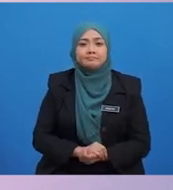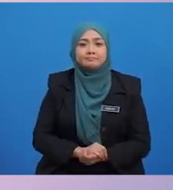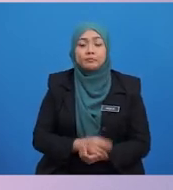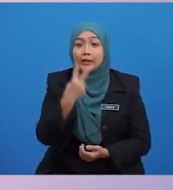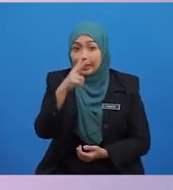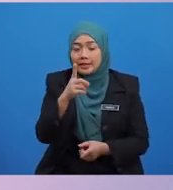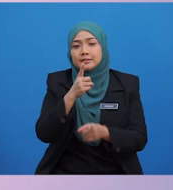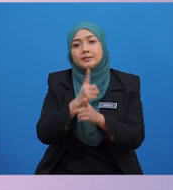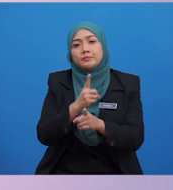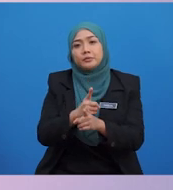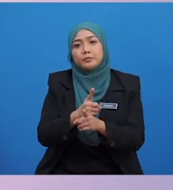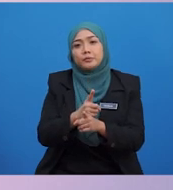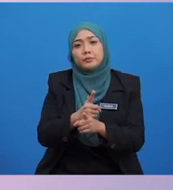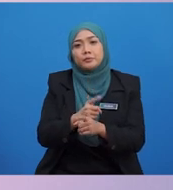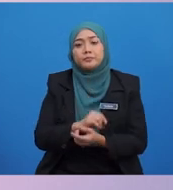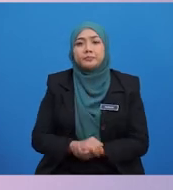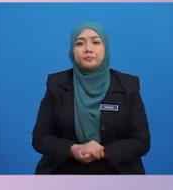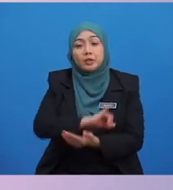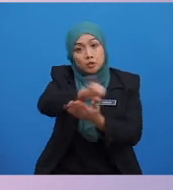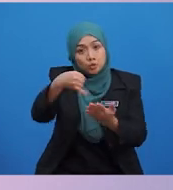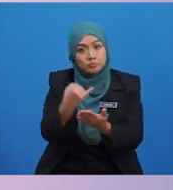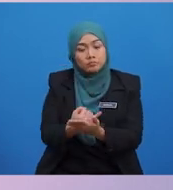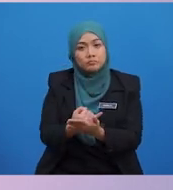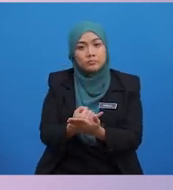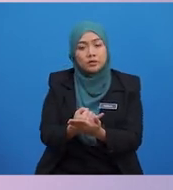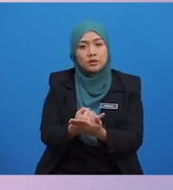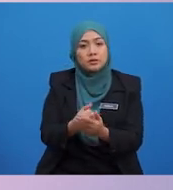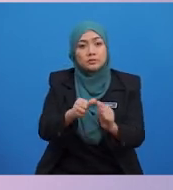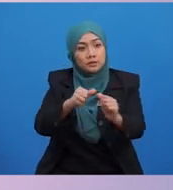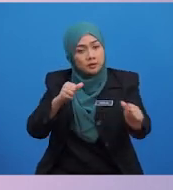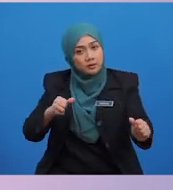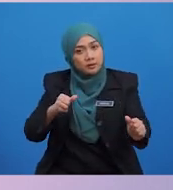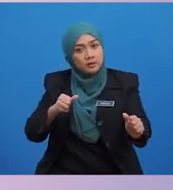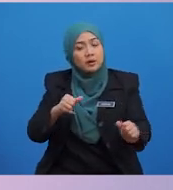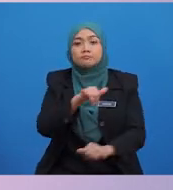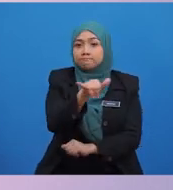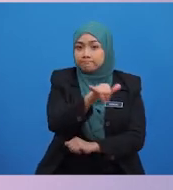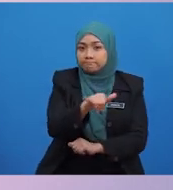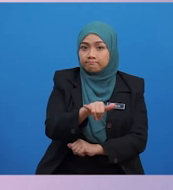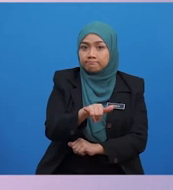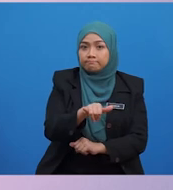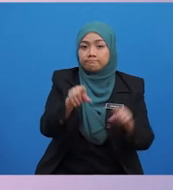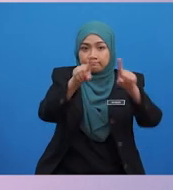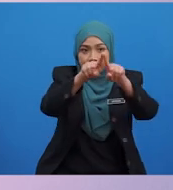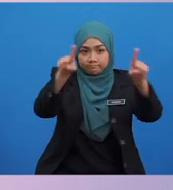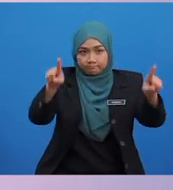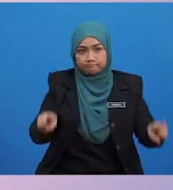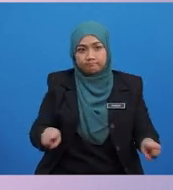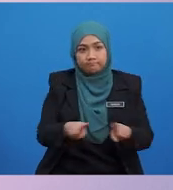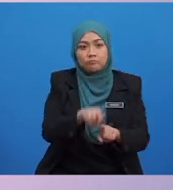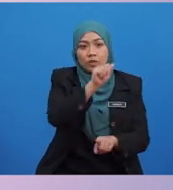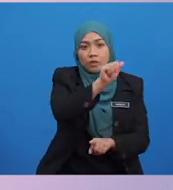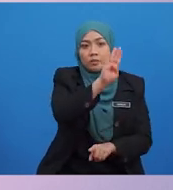amzan sama dengan Ferry mite EDC D yaitu = AB